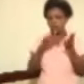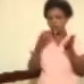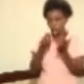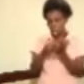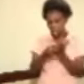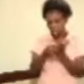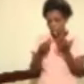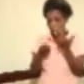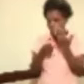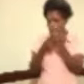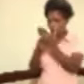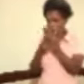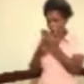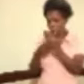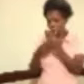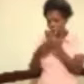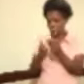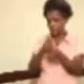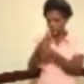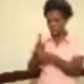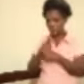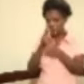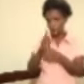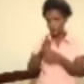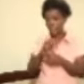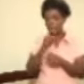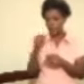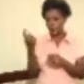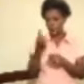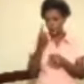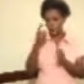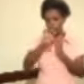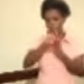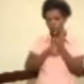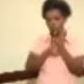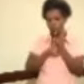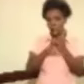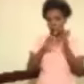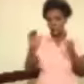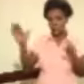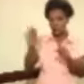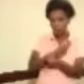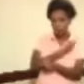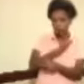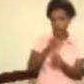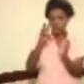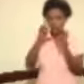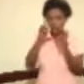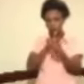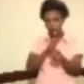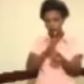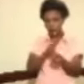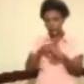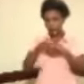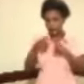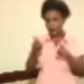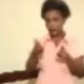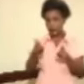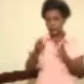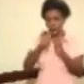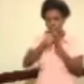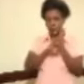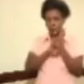ordonnateur. Ça veut dire que l'État, non seulement l'a rempli rôle à travers les trois pouvoirs, mais en outre, l'État, ça